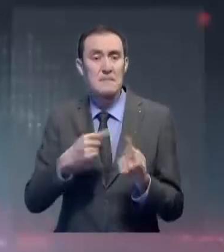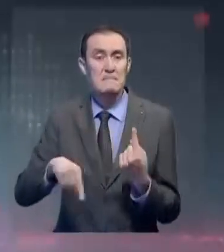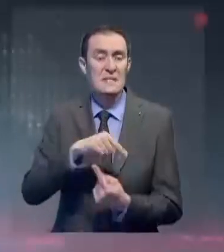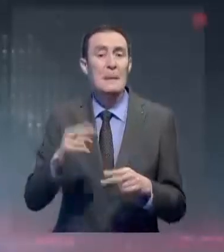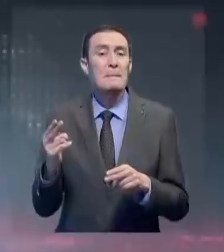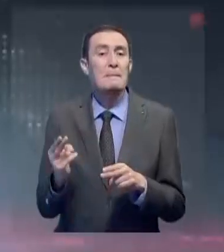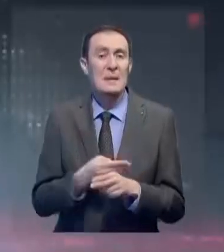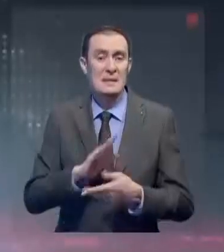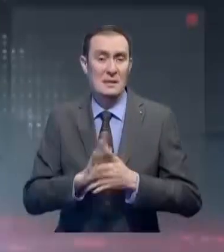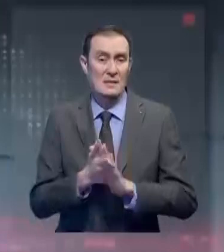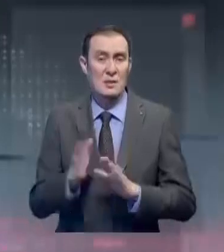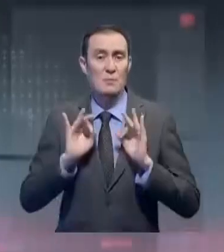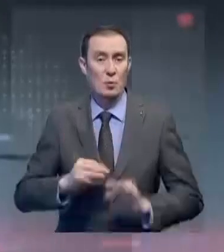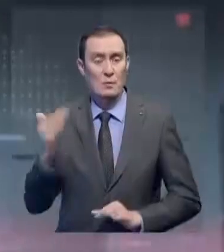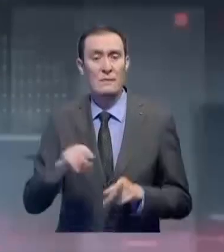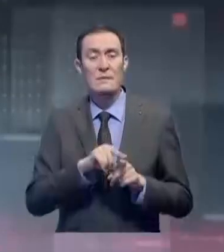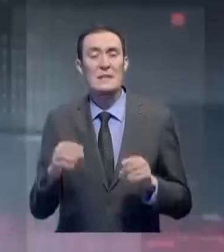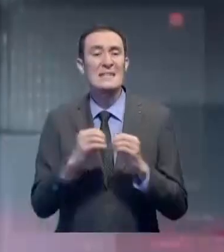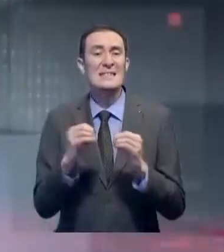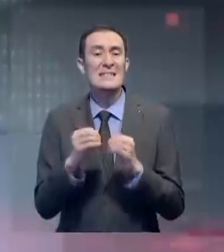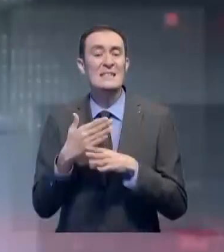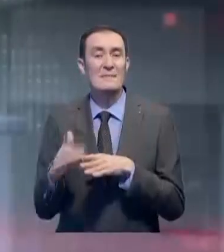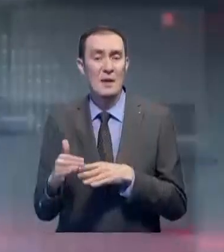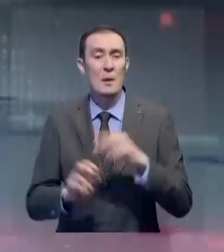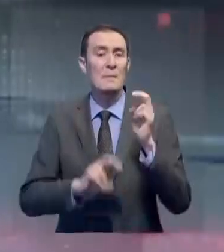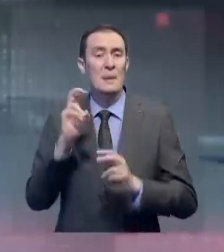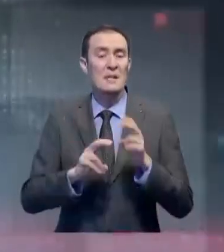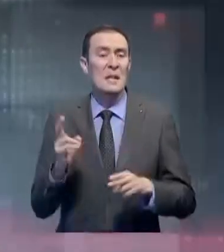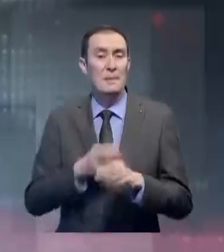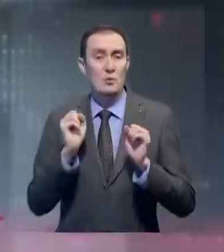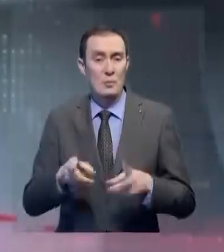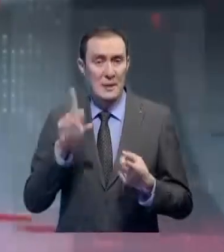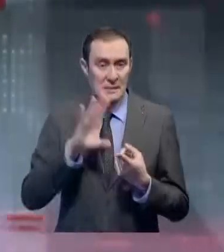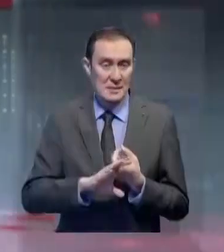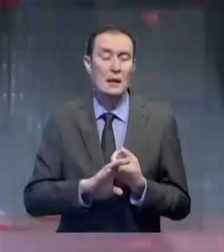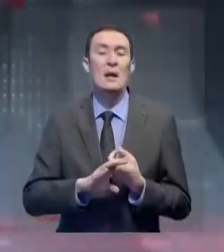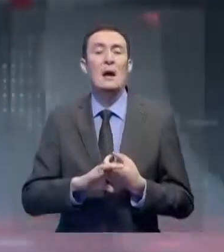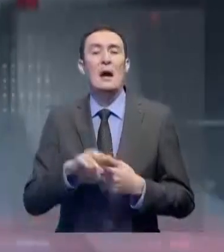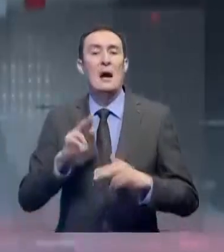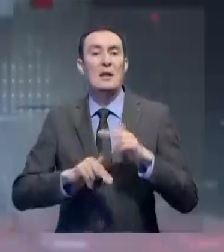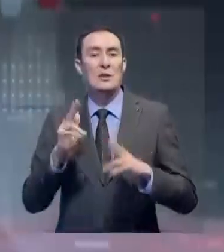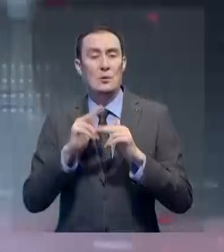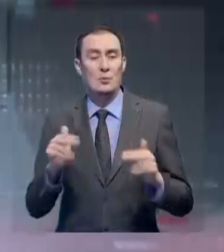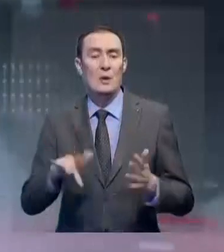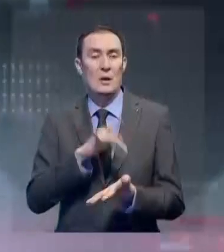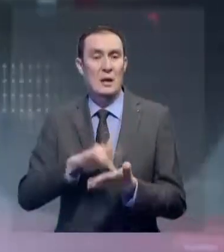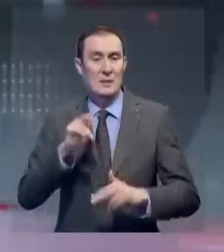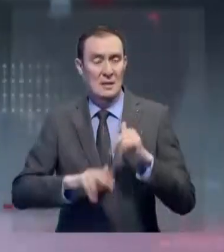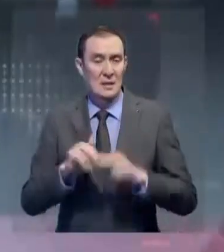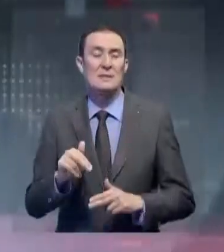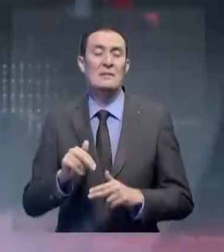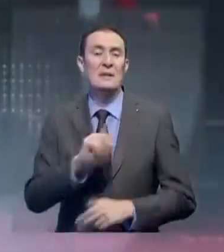бизнеса без согласования с прокуратурой в 10 сферах. Промышленной безопасности, архитектуры,